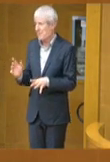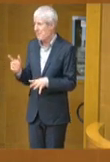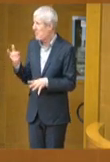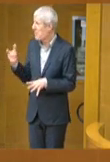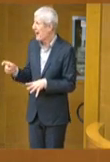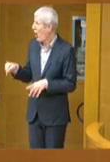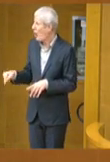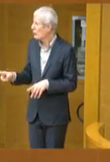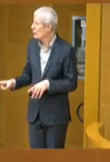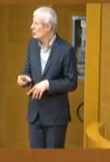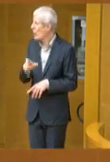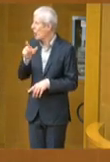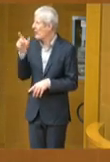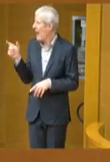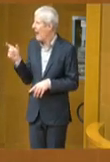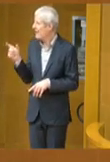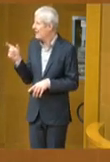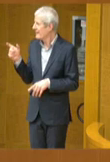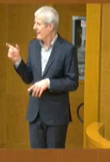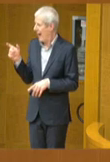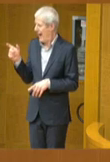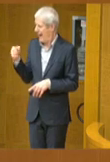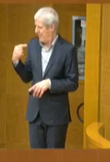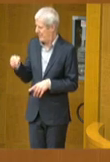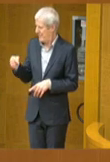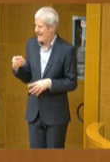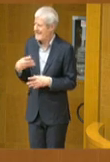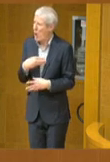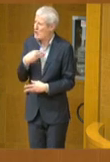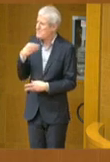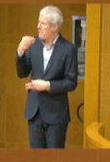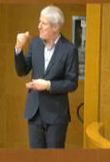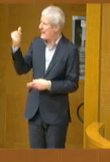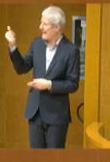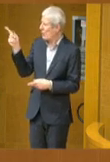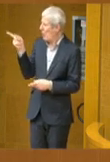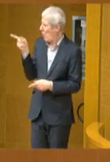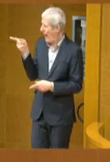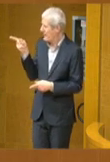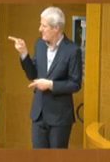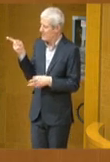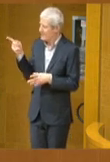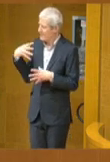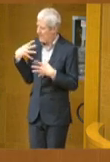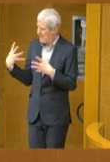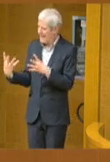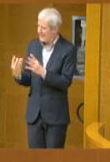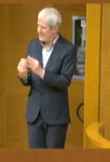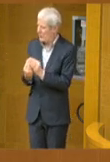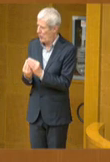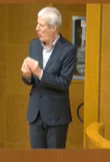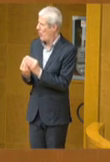una giornata che, e qui voglio cogliere lo spirito, mette insieme un'attenzione ai